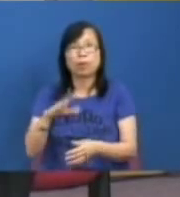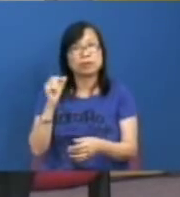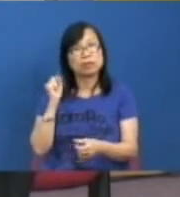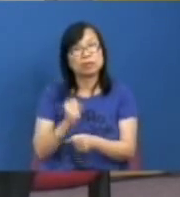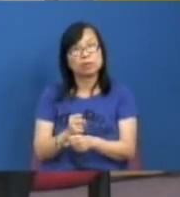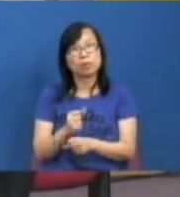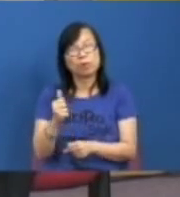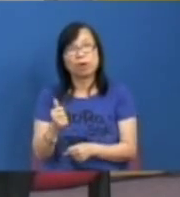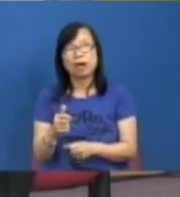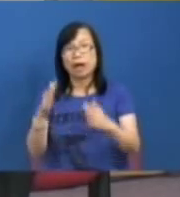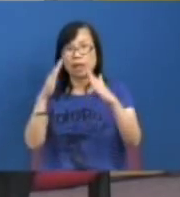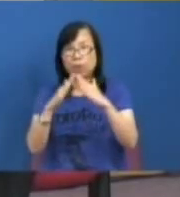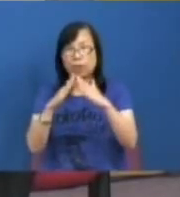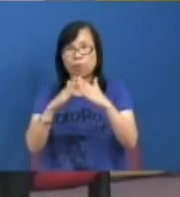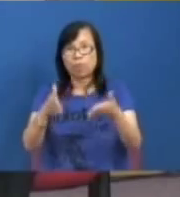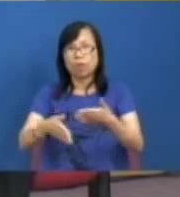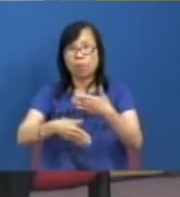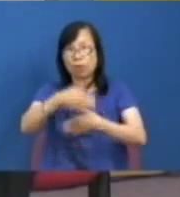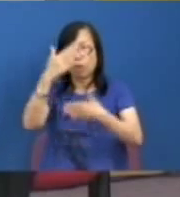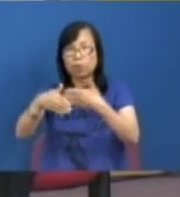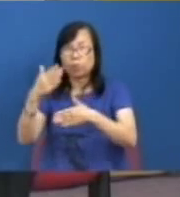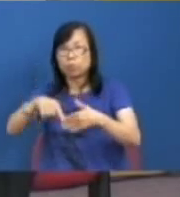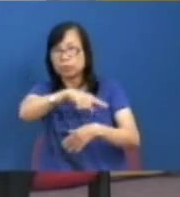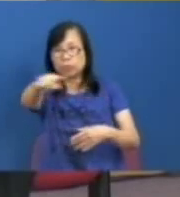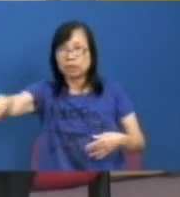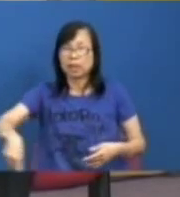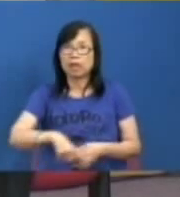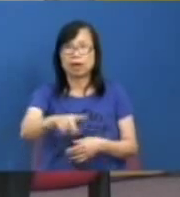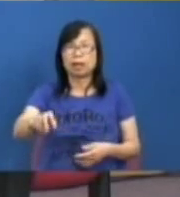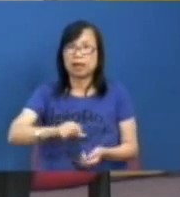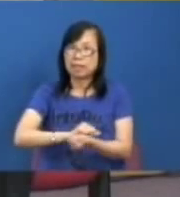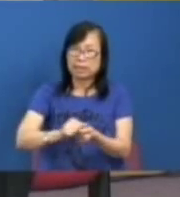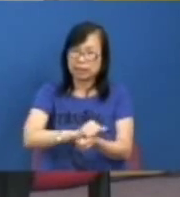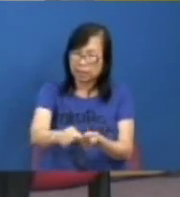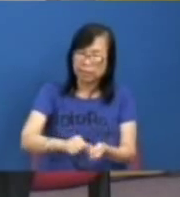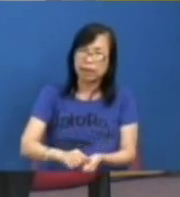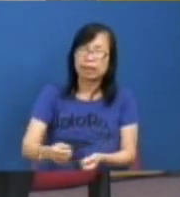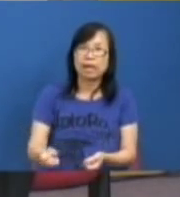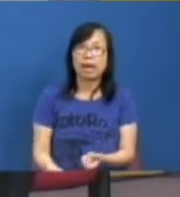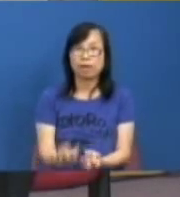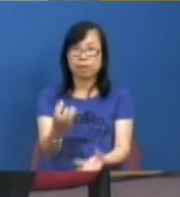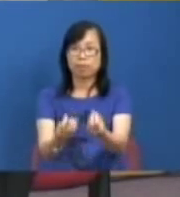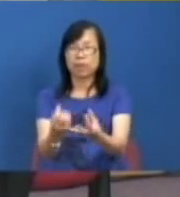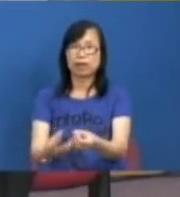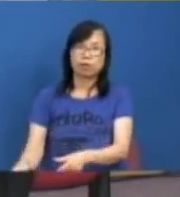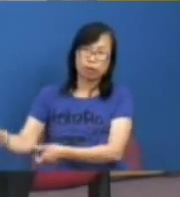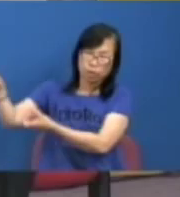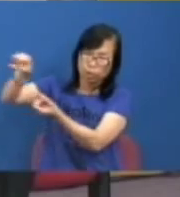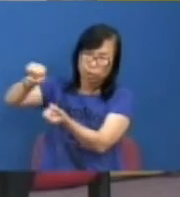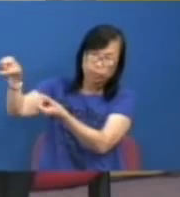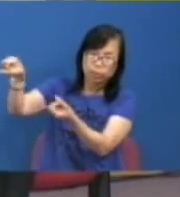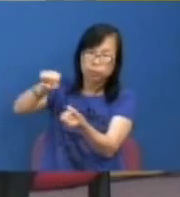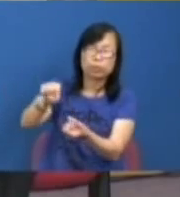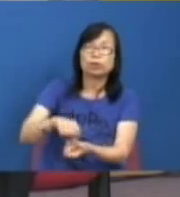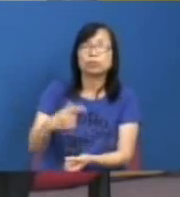個喺屋苑範圍啦，無論洗地啊。這個花卉的灌溉啊，那各方面都可以做到一些